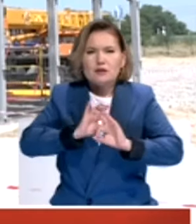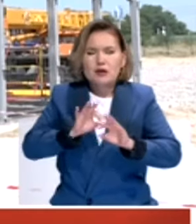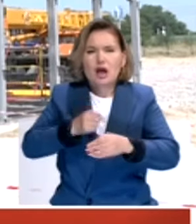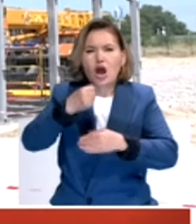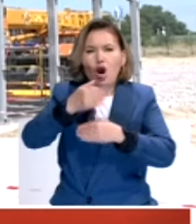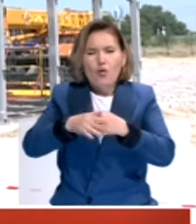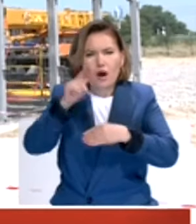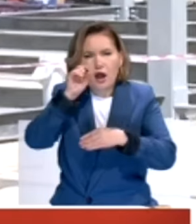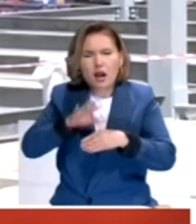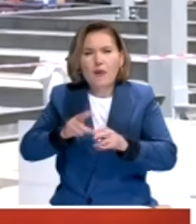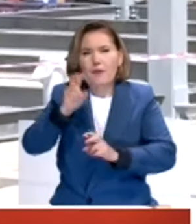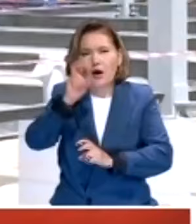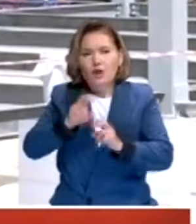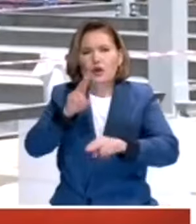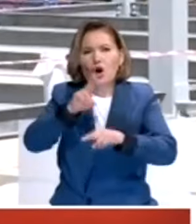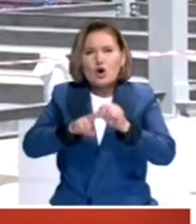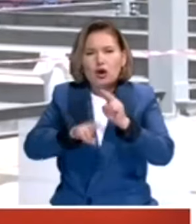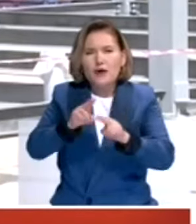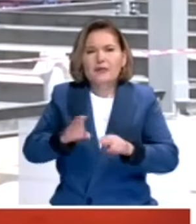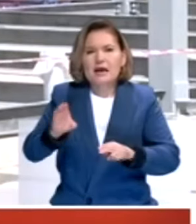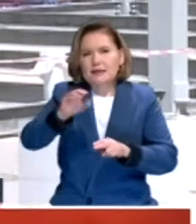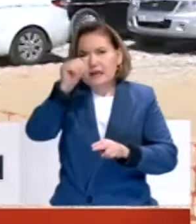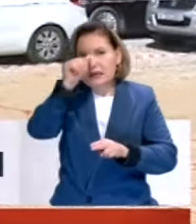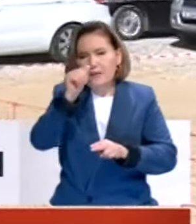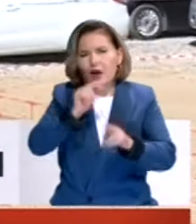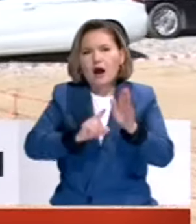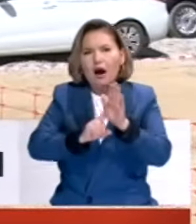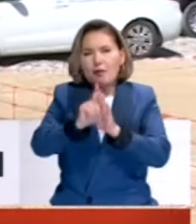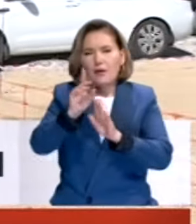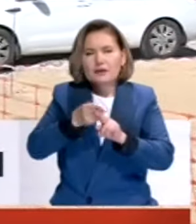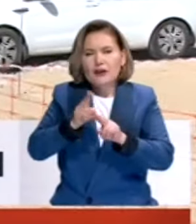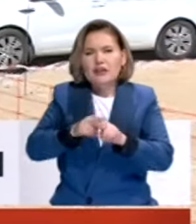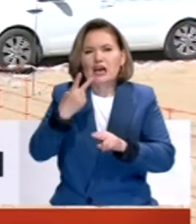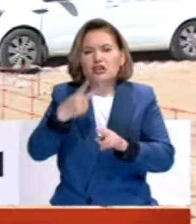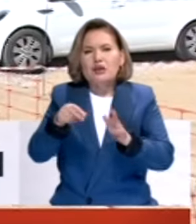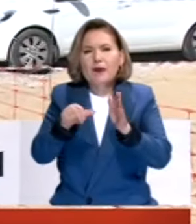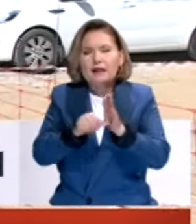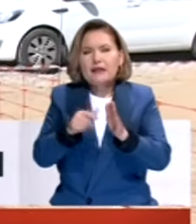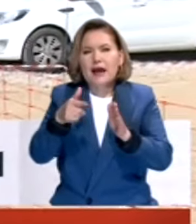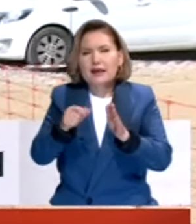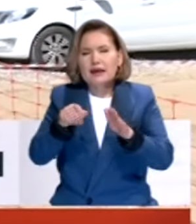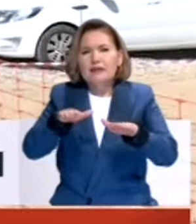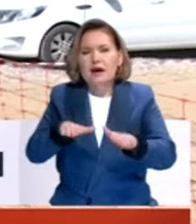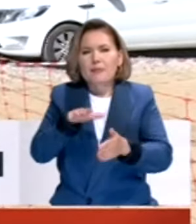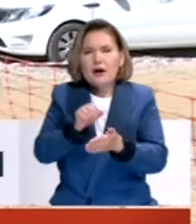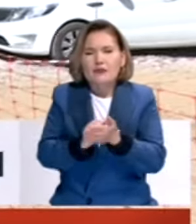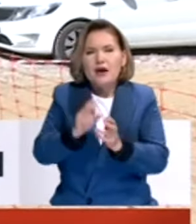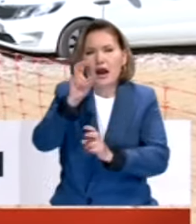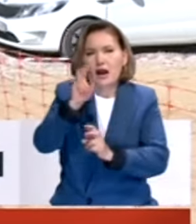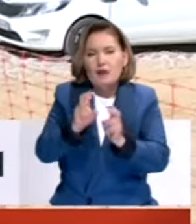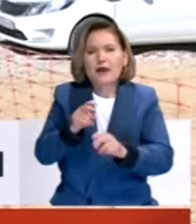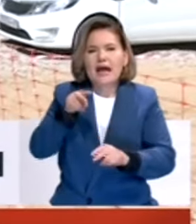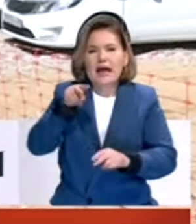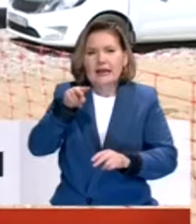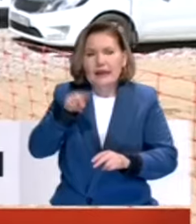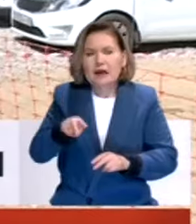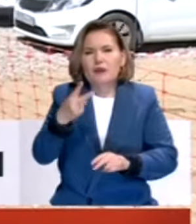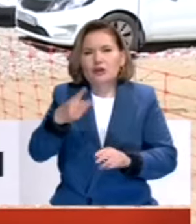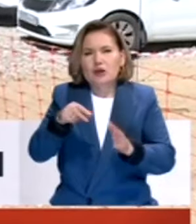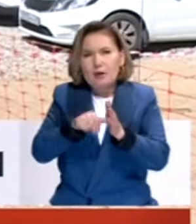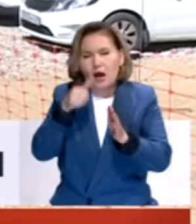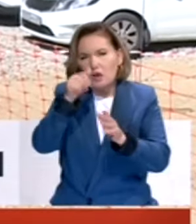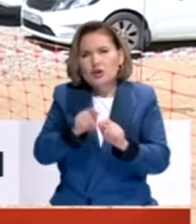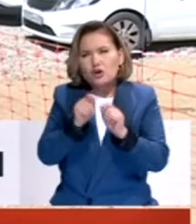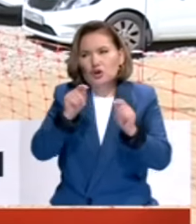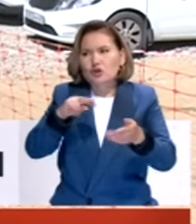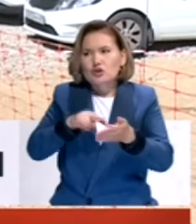Орталық Азиядағы зауыттың құрылысы 42 айында басталады. Мына 26 гектар аумаққа орналасатын кәсіпорынды 2026 жылы іске